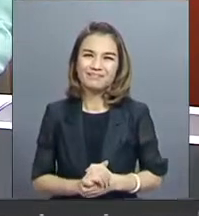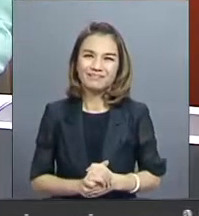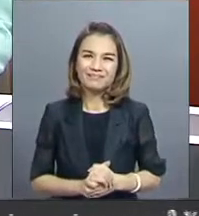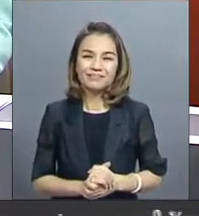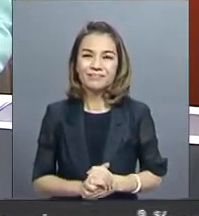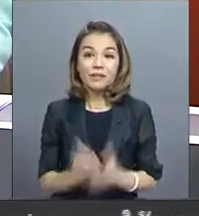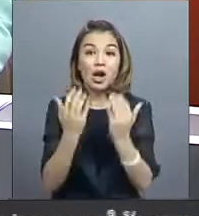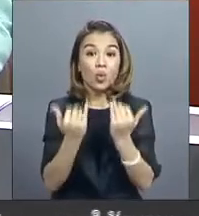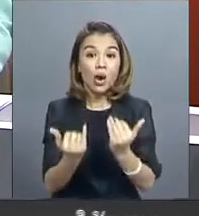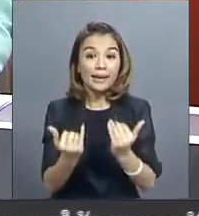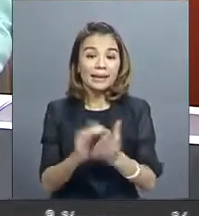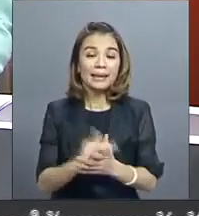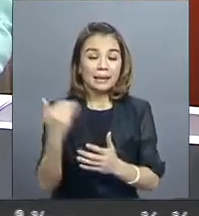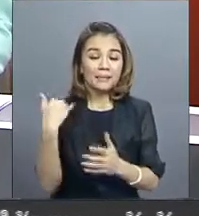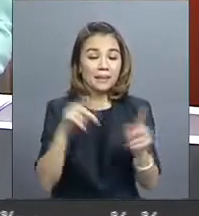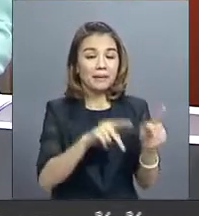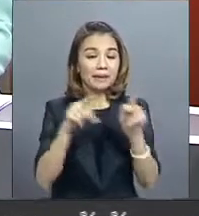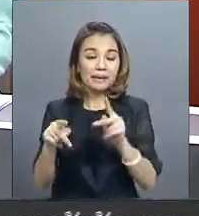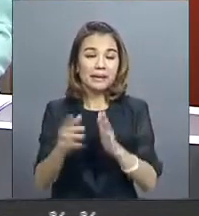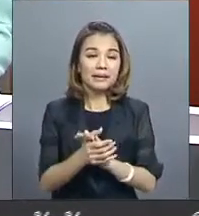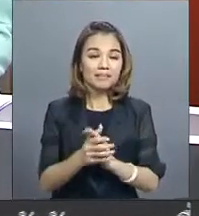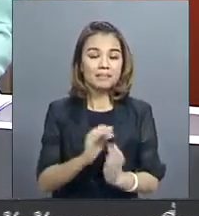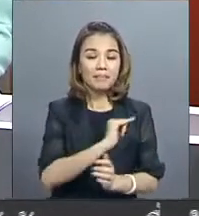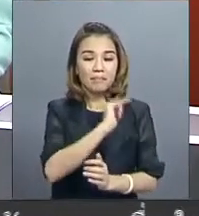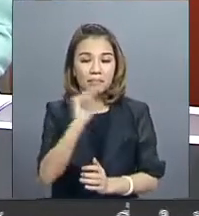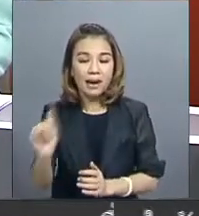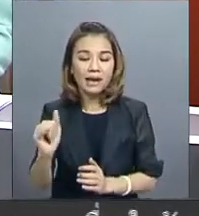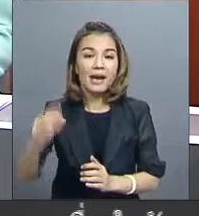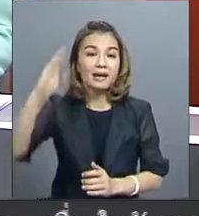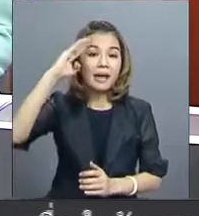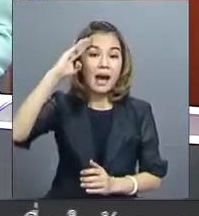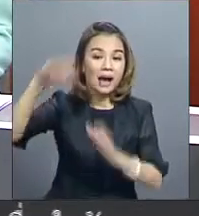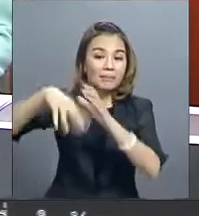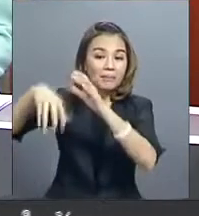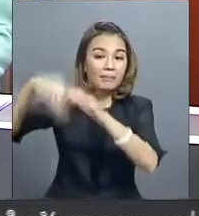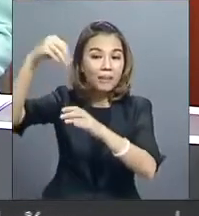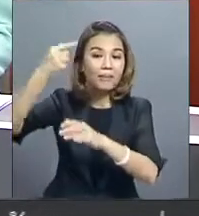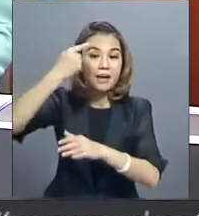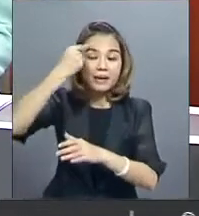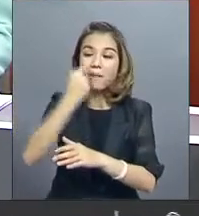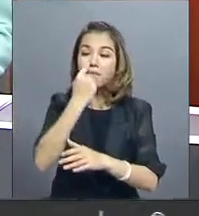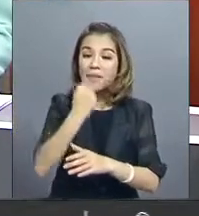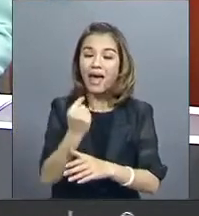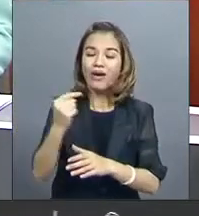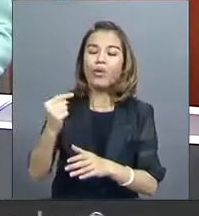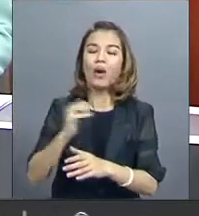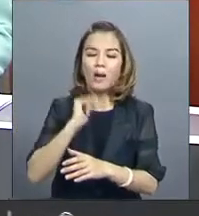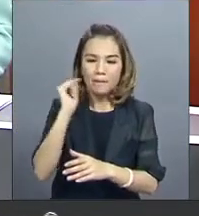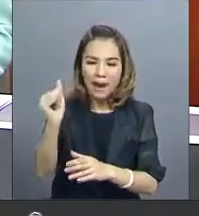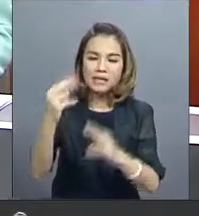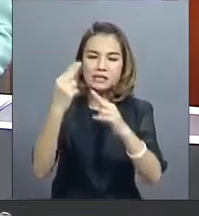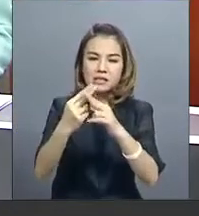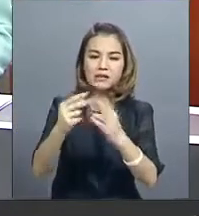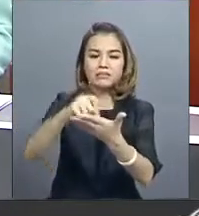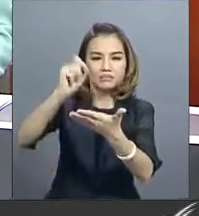วันนี้มีพิธีรายงานตัวทหารกองเกินเข้าประจำการผลัดที่1ปี2561นะคะขณะที่เมื่อวานนี้มีพิธีอ